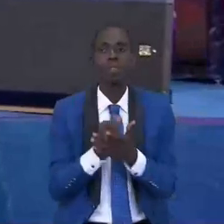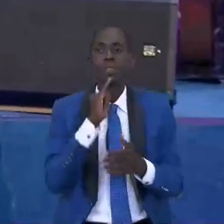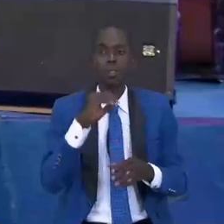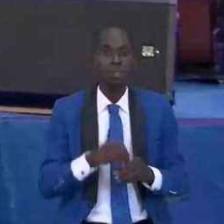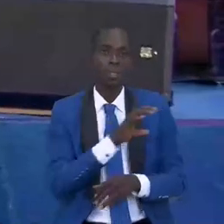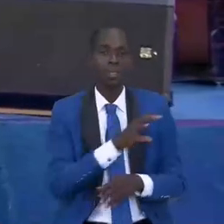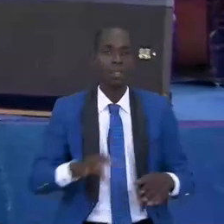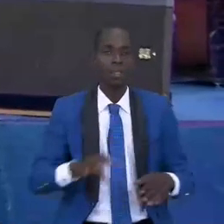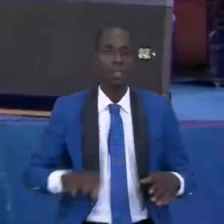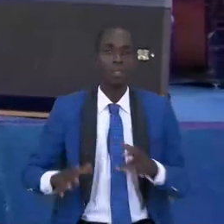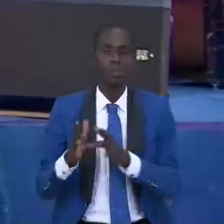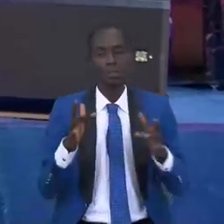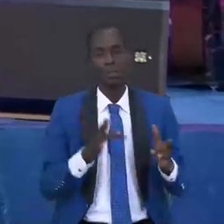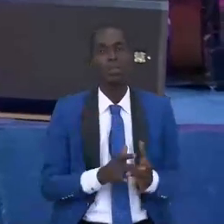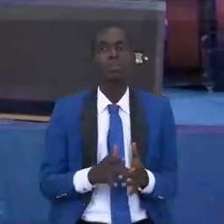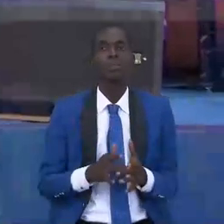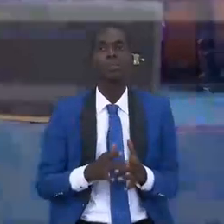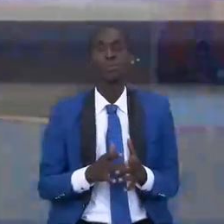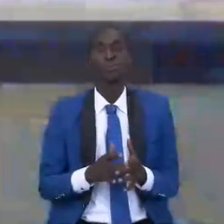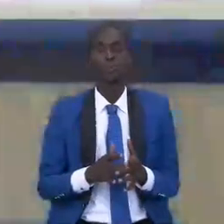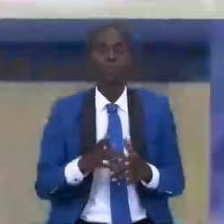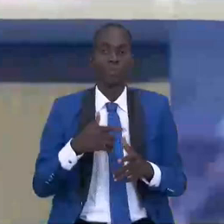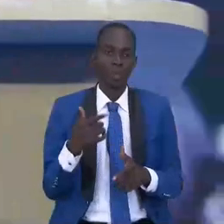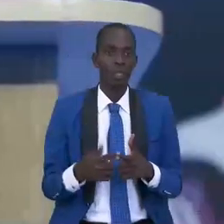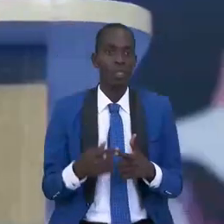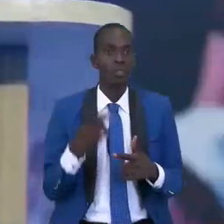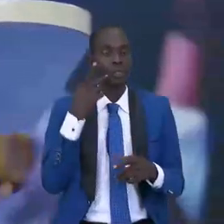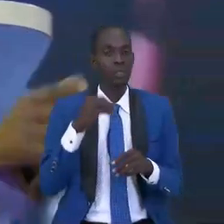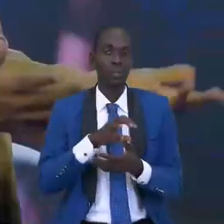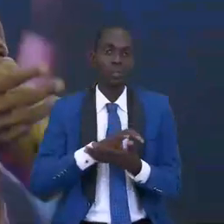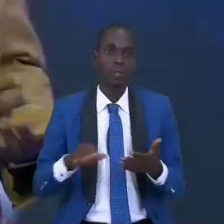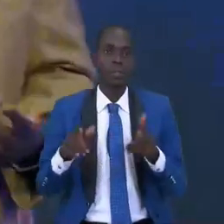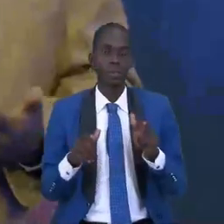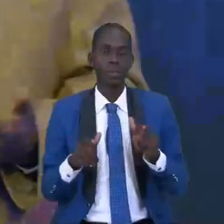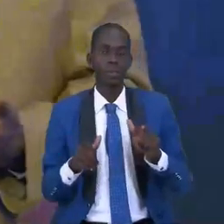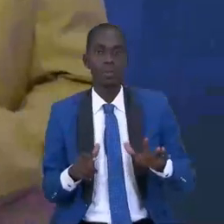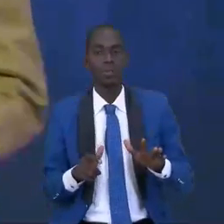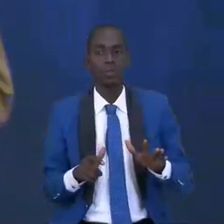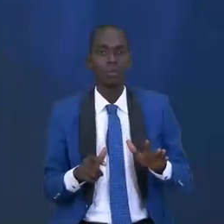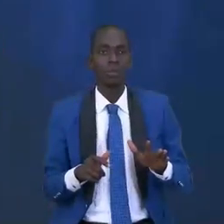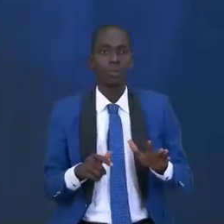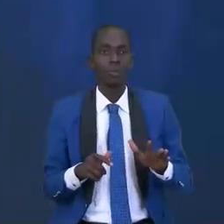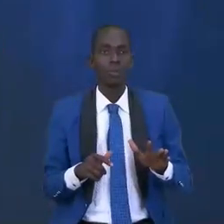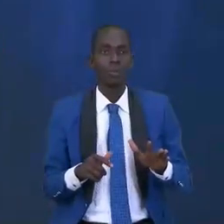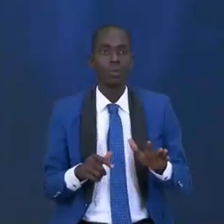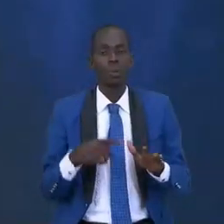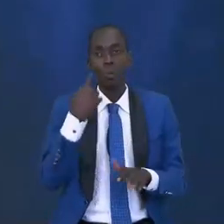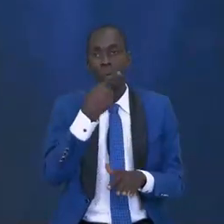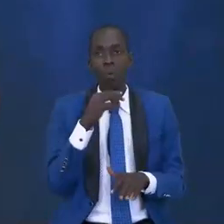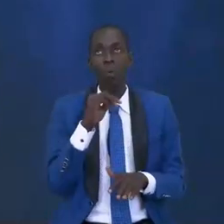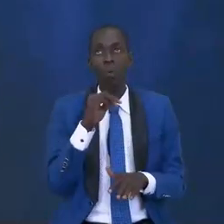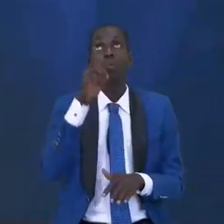la rédemption qui est en Jésus-Christ. Verset 25 dit, c'est lui que Dieu